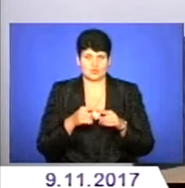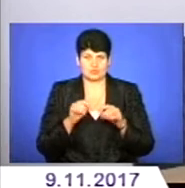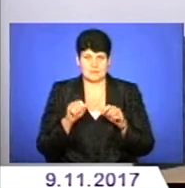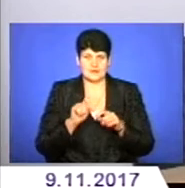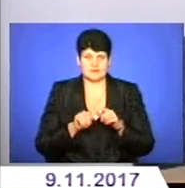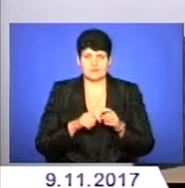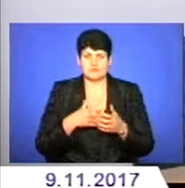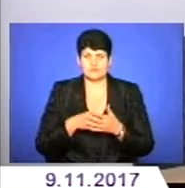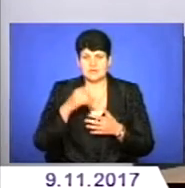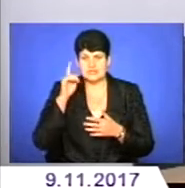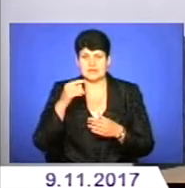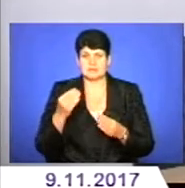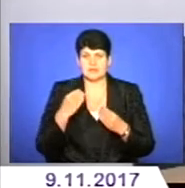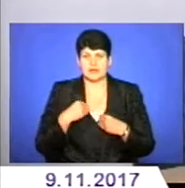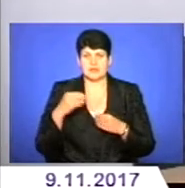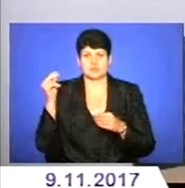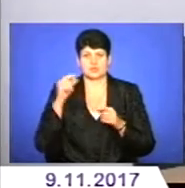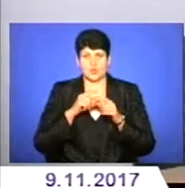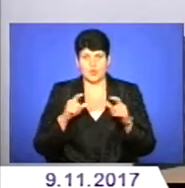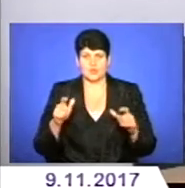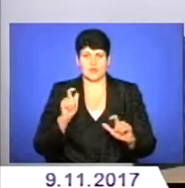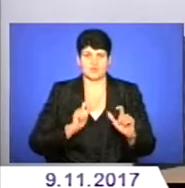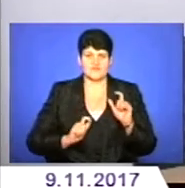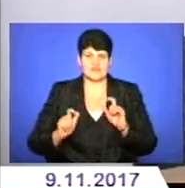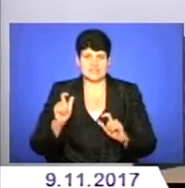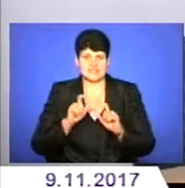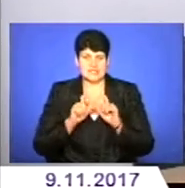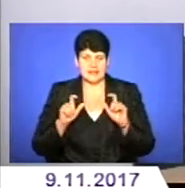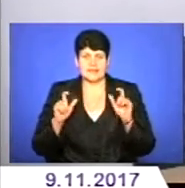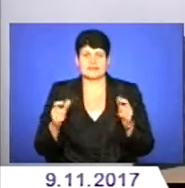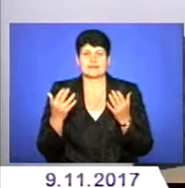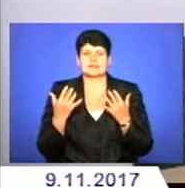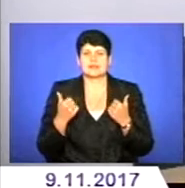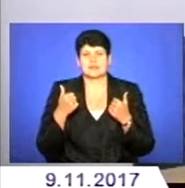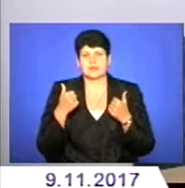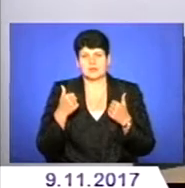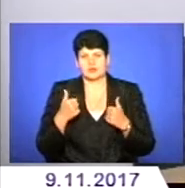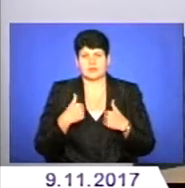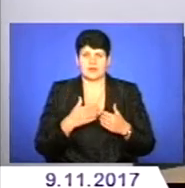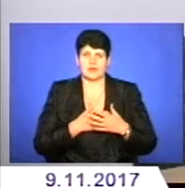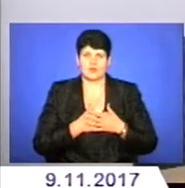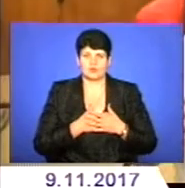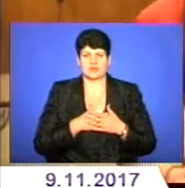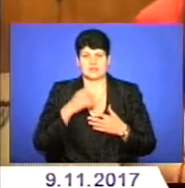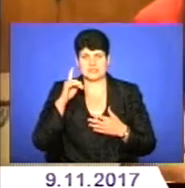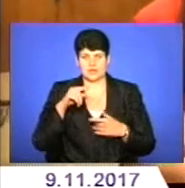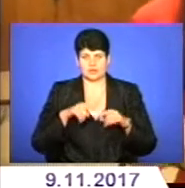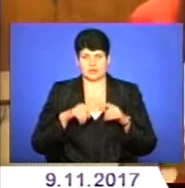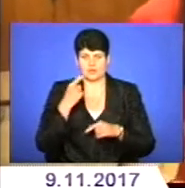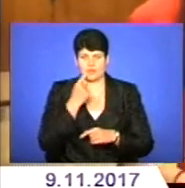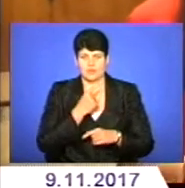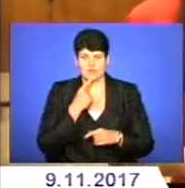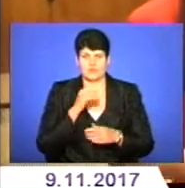свої знання, які мені дала школа, університет, і наскільки добре я люблю і знаю свою рідну мову. Пишу